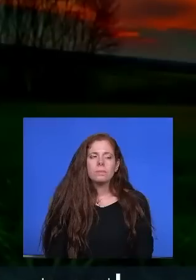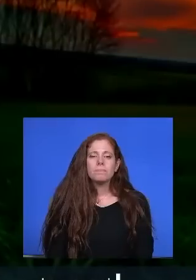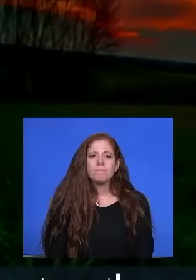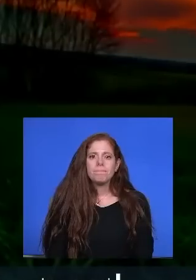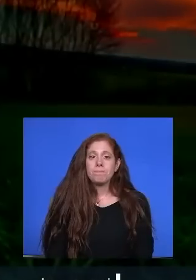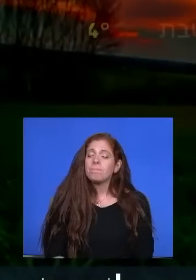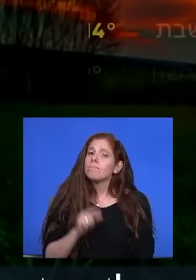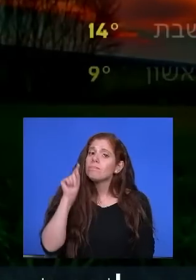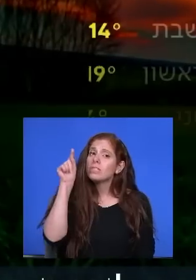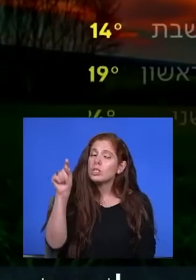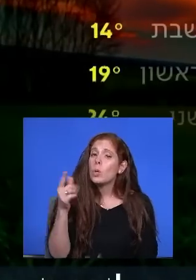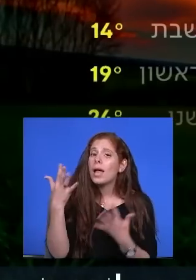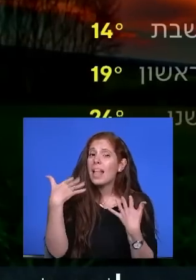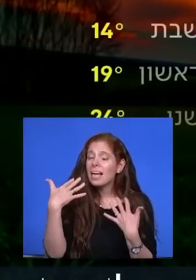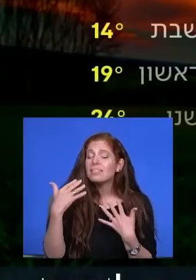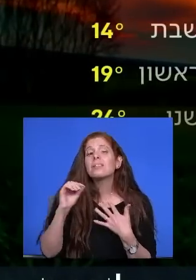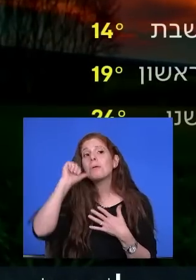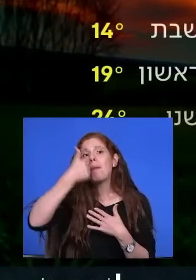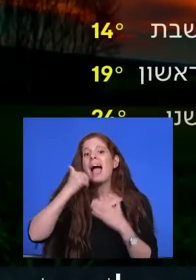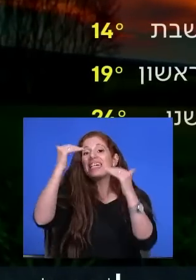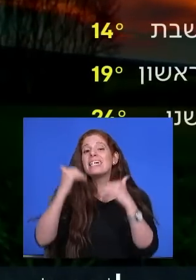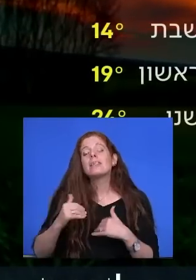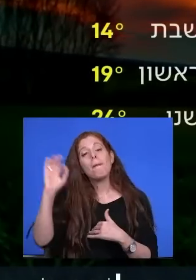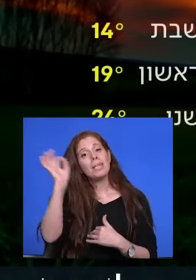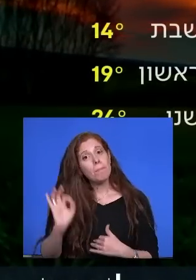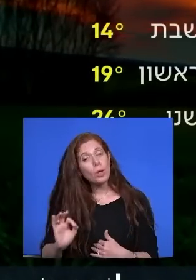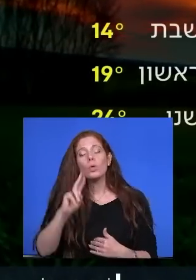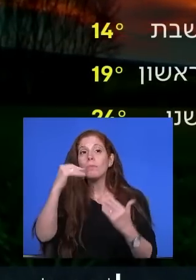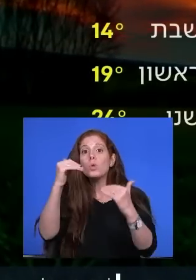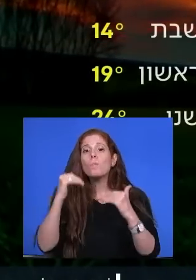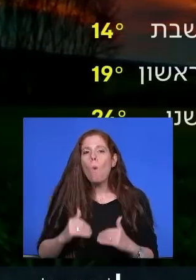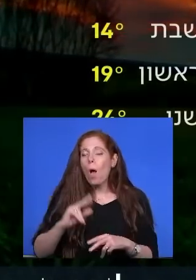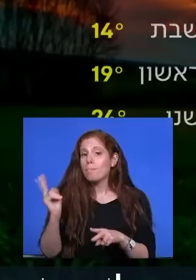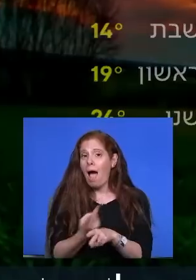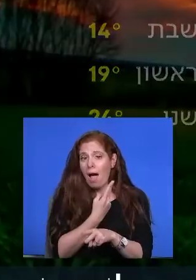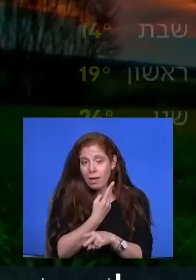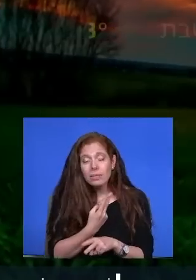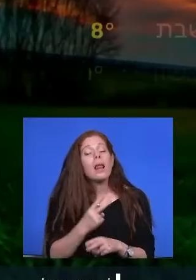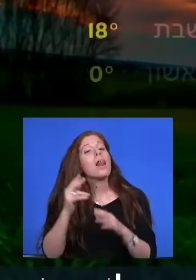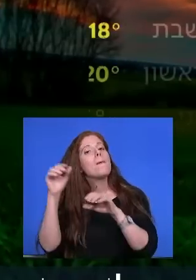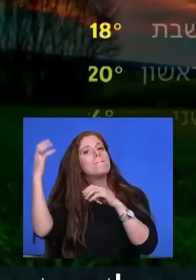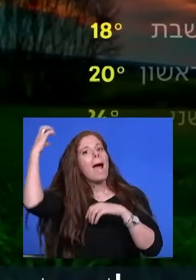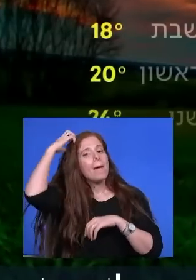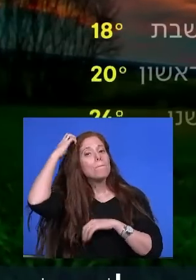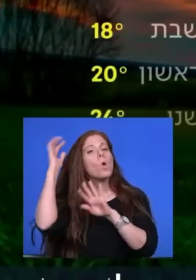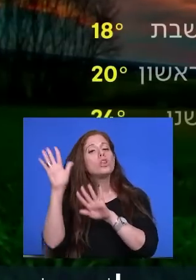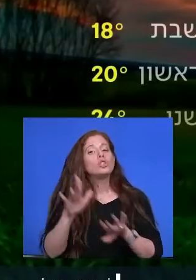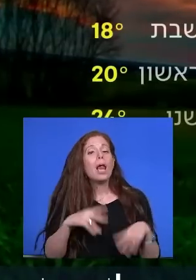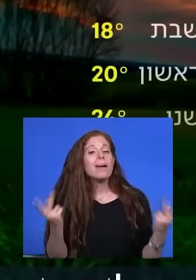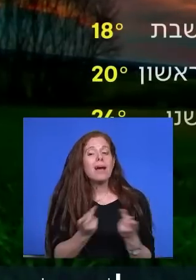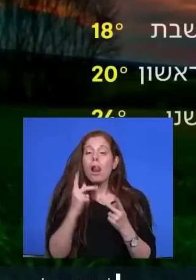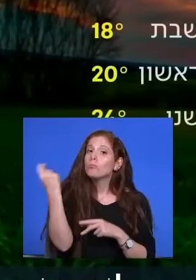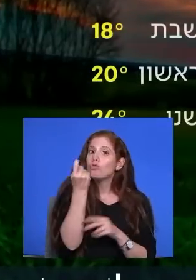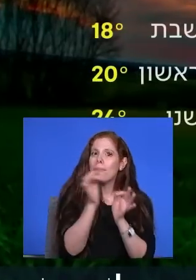זו התחזית. ממחר ירידה ניכרת בטמפרטורות, הן יהיו נמוכות מהרגיל לעונה, בחרמון ירד שלג קל. בשבת תתחיל